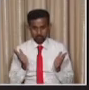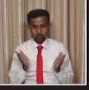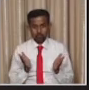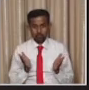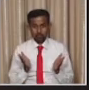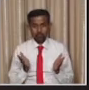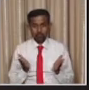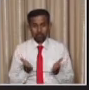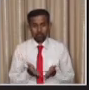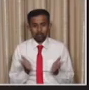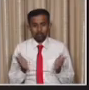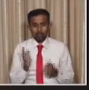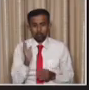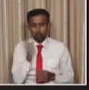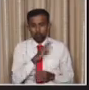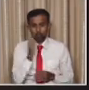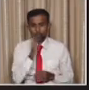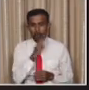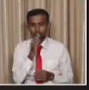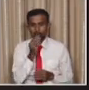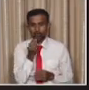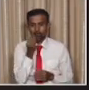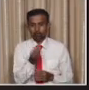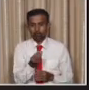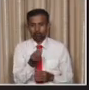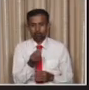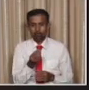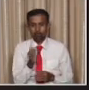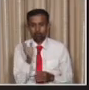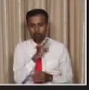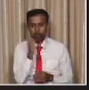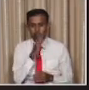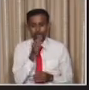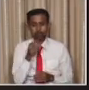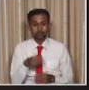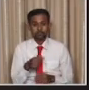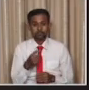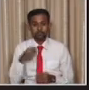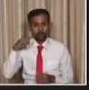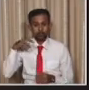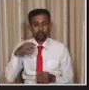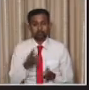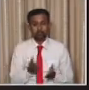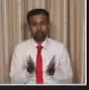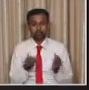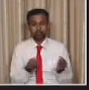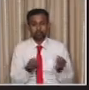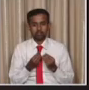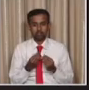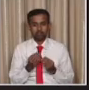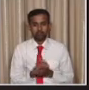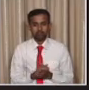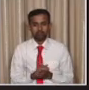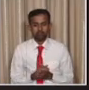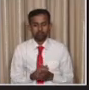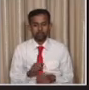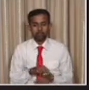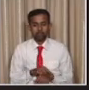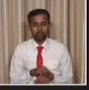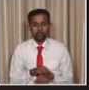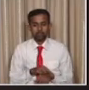ඉන්දියාවේ මේ හුලම් බලයෙන් ඉදිරිපත් කරන ගණනය කරන මේ විදුලිය ඉන්දියාවේ දෙන්නේ